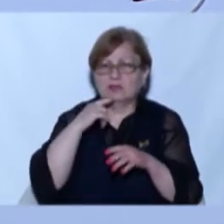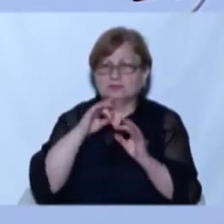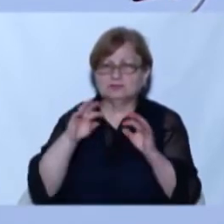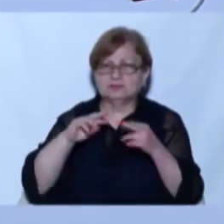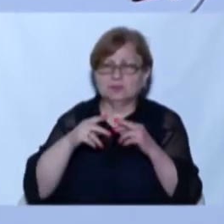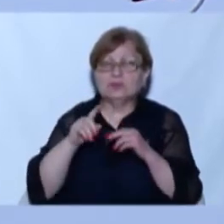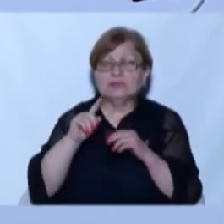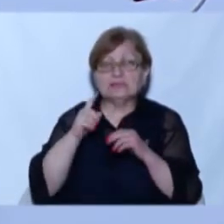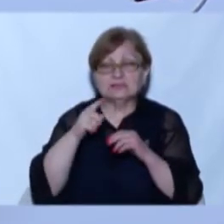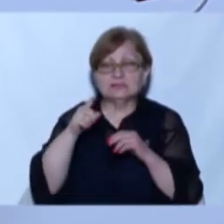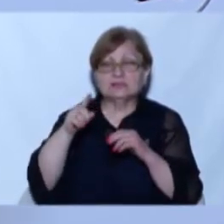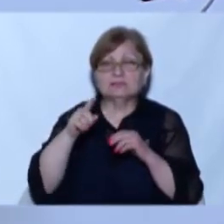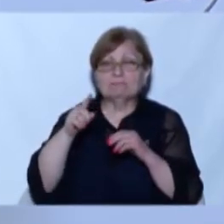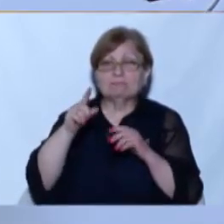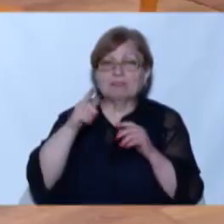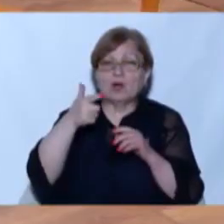გოდერძი ჩოხელი